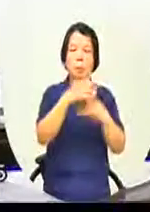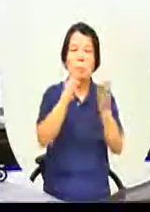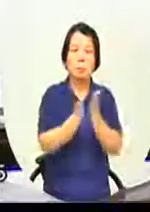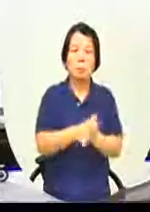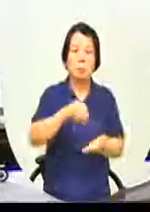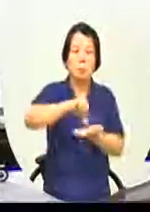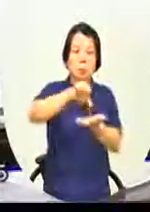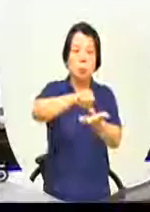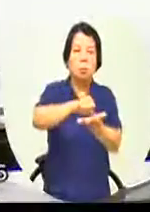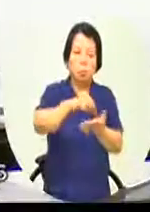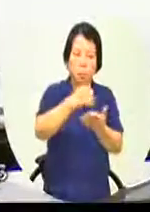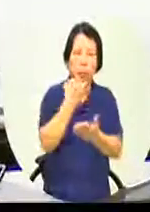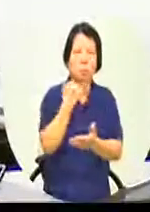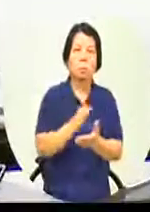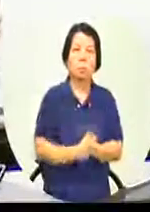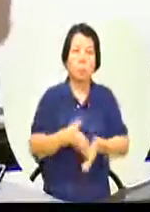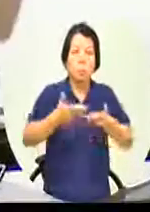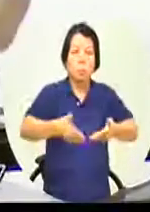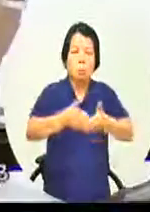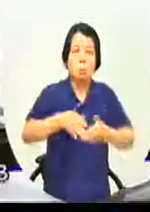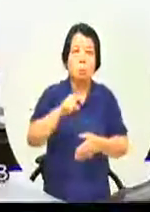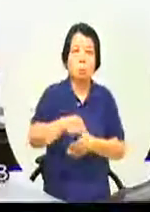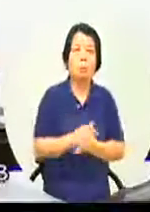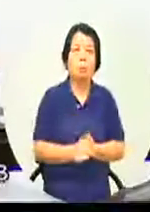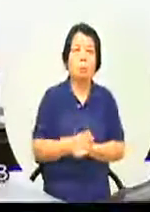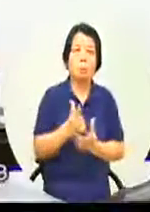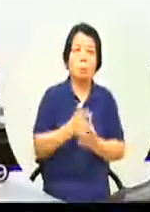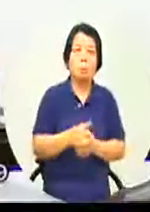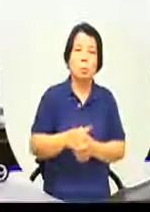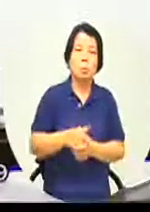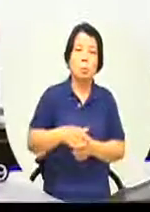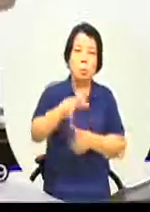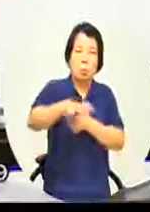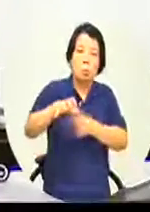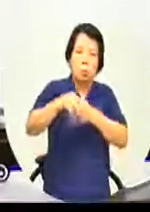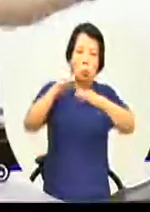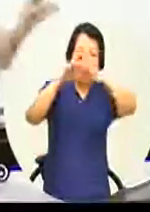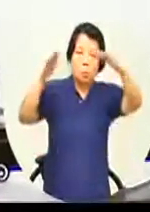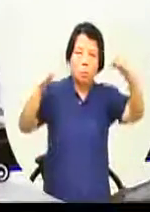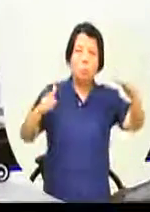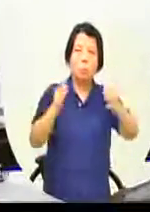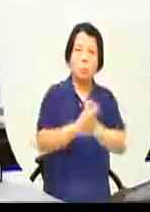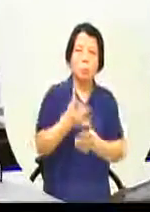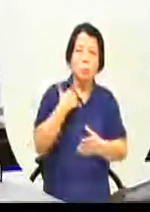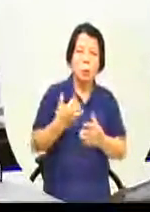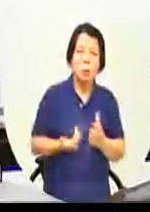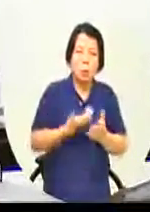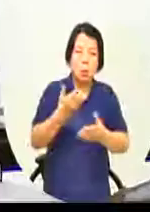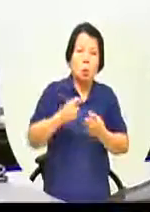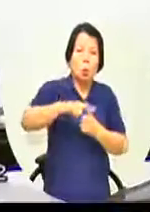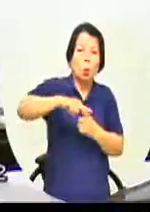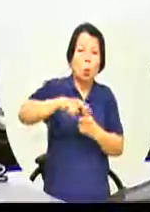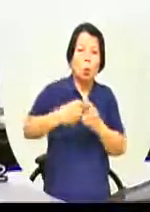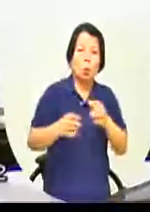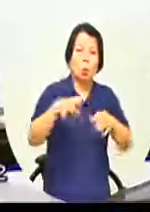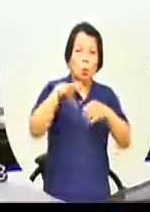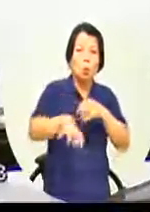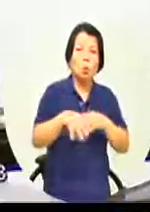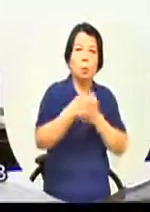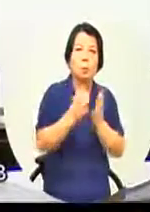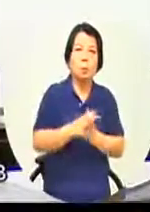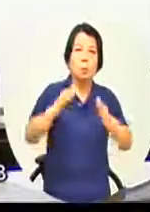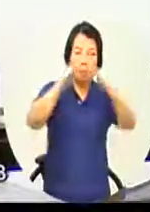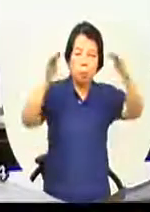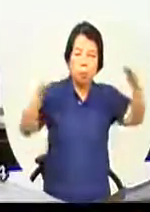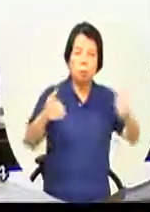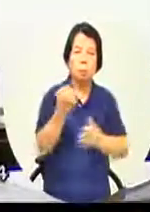且他用很多，更重要的是，这个农盆其实是，如果说把它弄成温室或者弄成这样，其实用这个农盆其